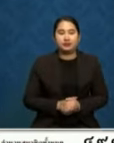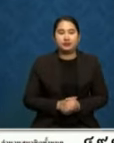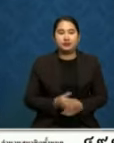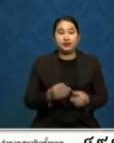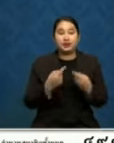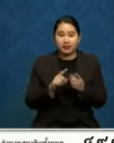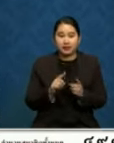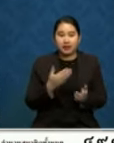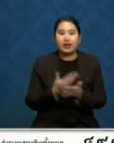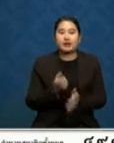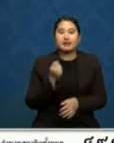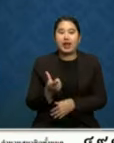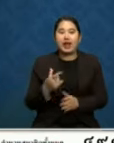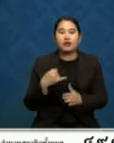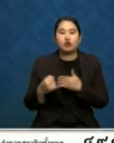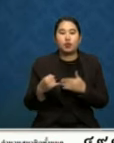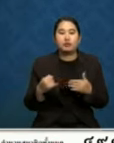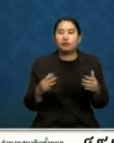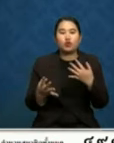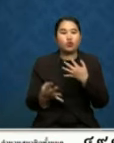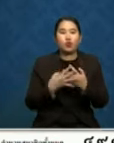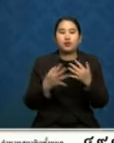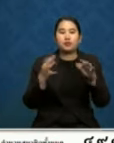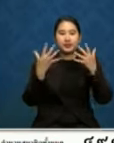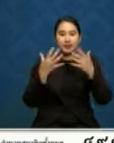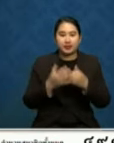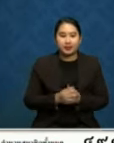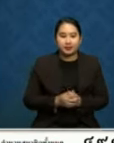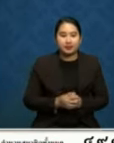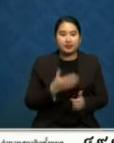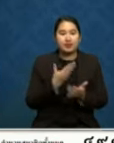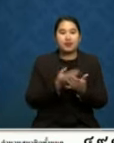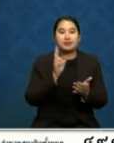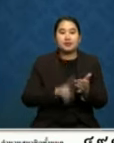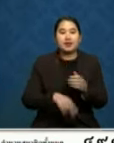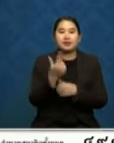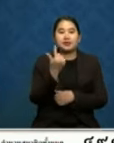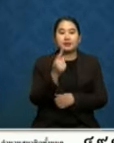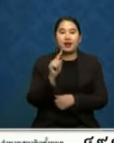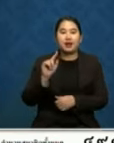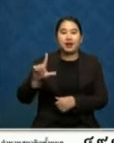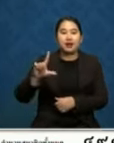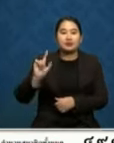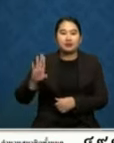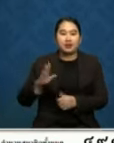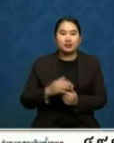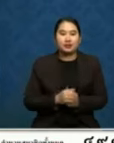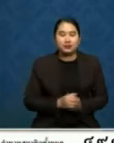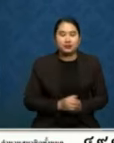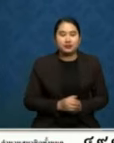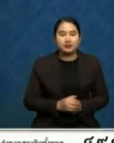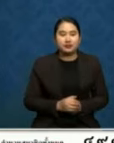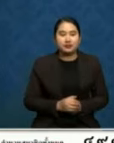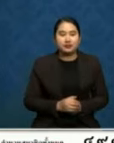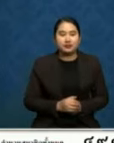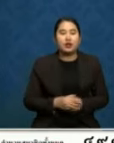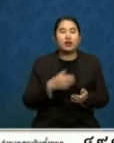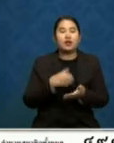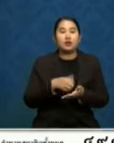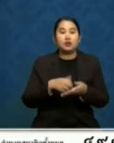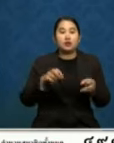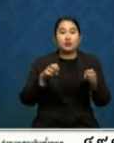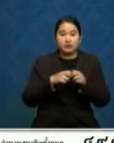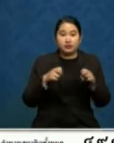แต่เจอจ่ายจบครับไม่มีติดคุกครับและถูกปรับเพียงแค่11ล้านบาทอันนี้เป็นปัญหา